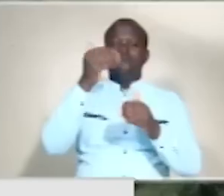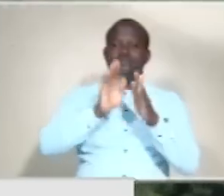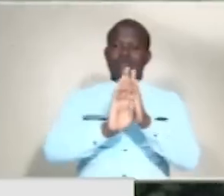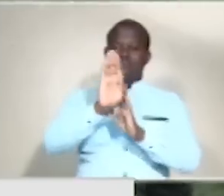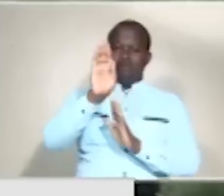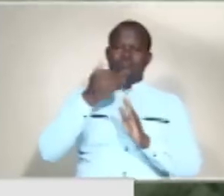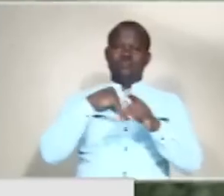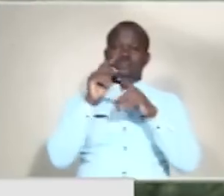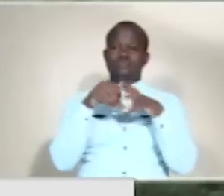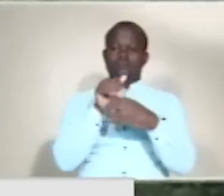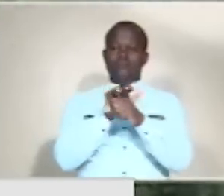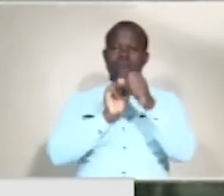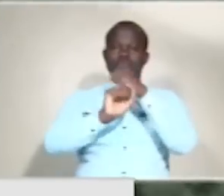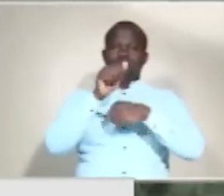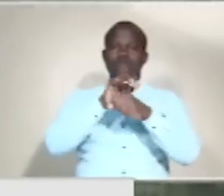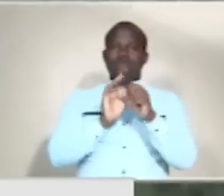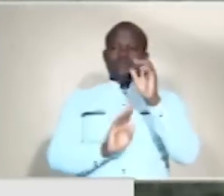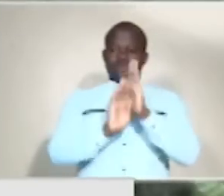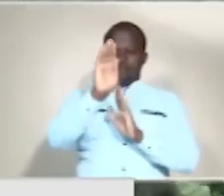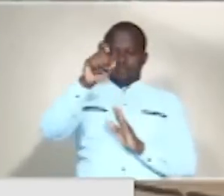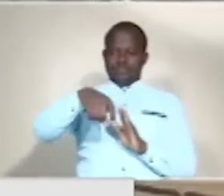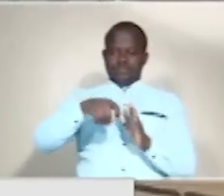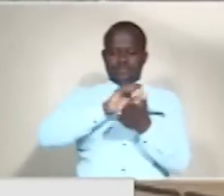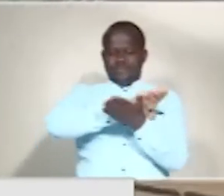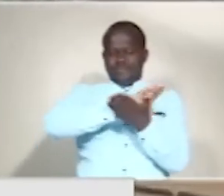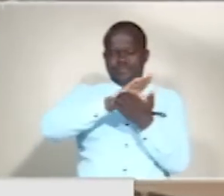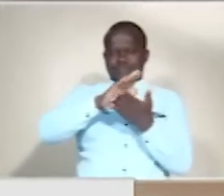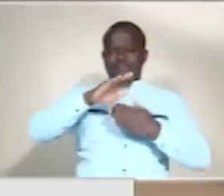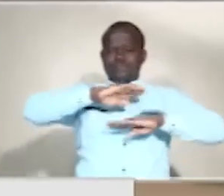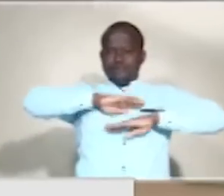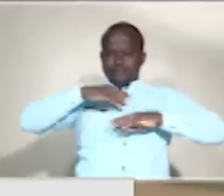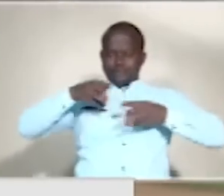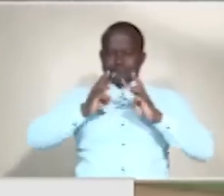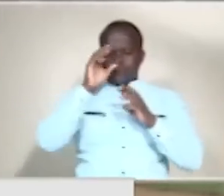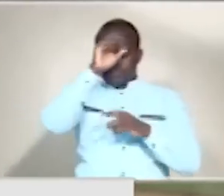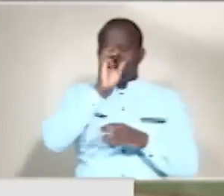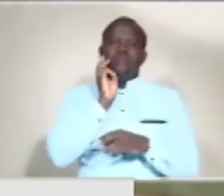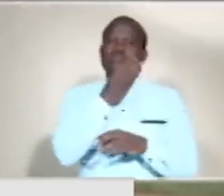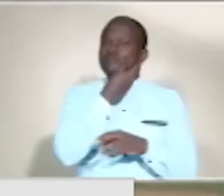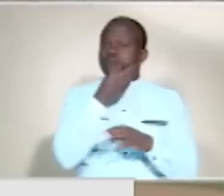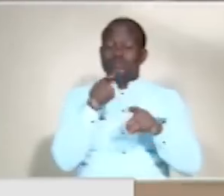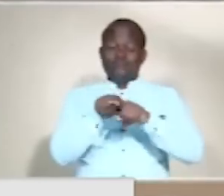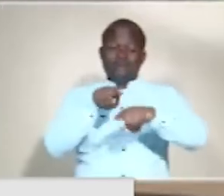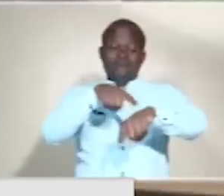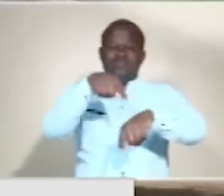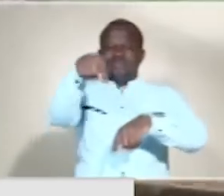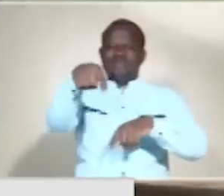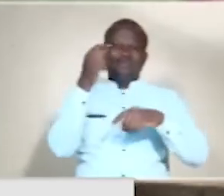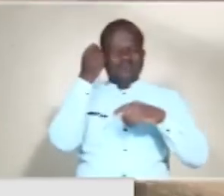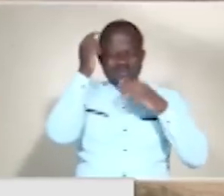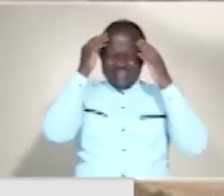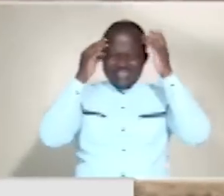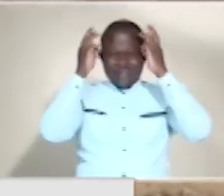abantu benshi n'ibikorwa byinshi by'iterambere bikeneye n'isuku ihagije ku buryo kubura amazi igihe kingana gutya biteye impungenge